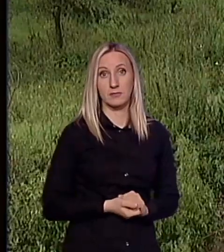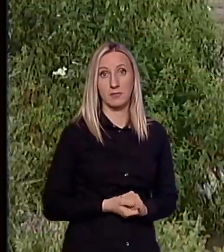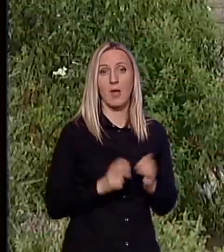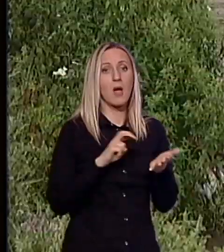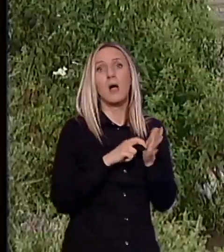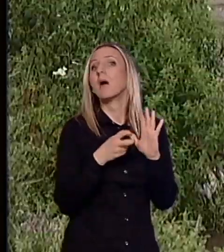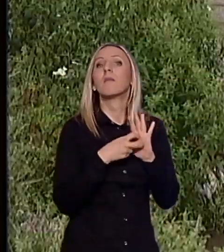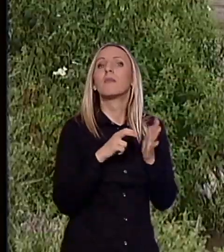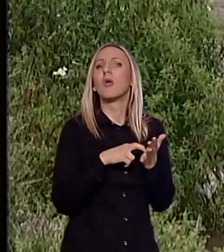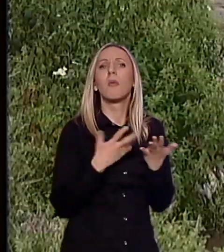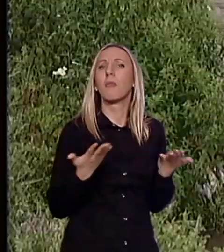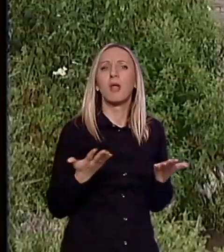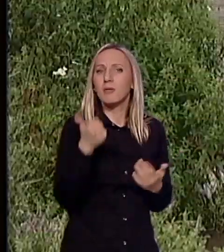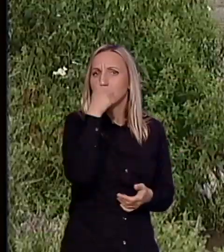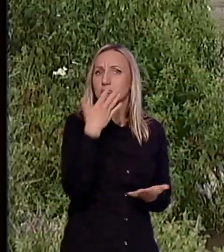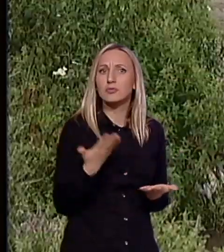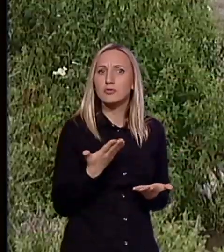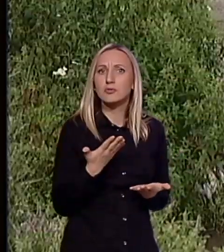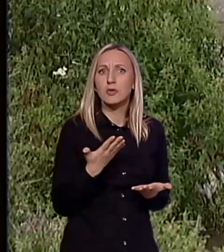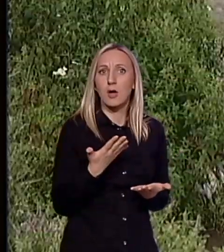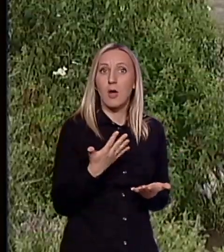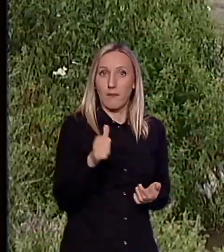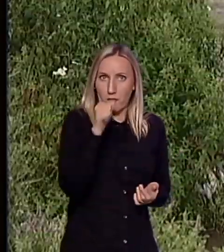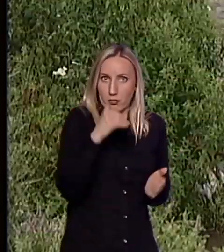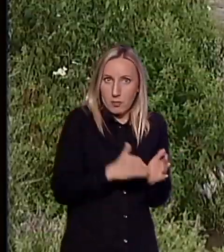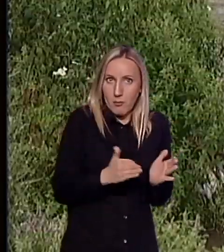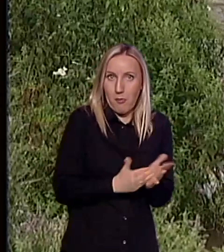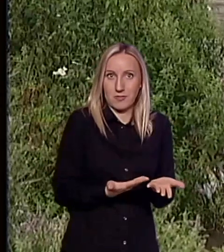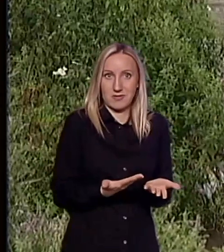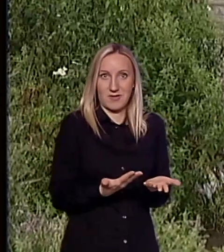Problem potreba za bašte, za svašta.